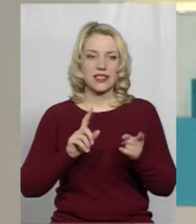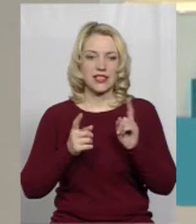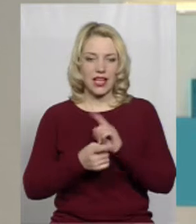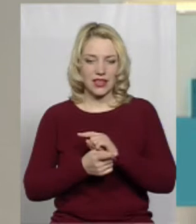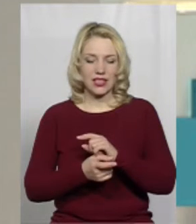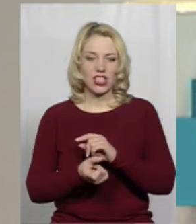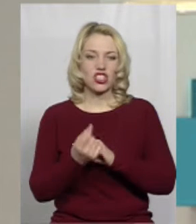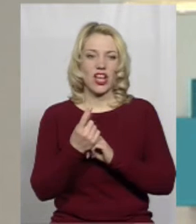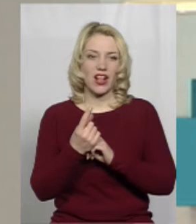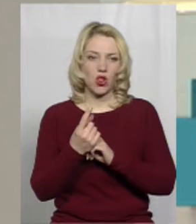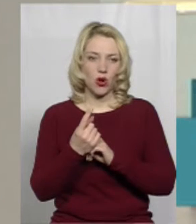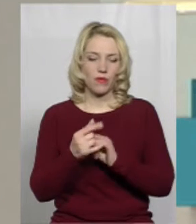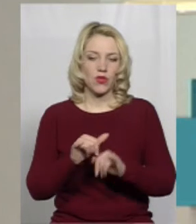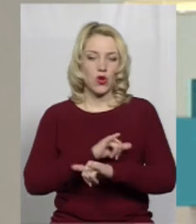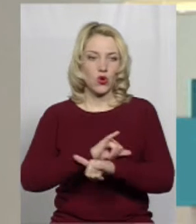джерелом